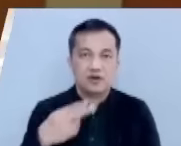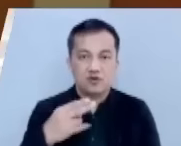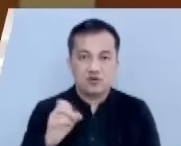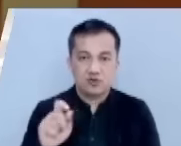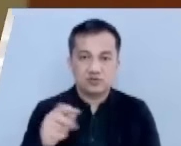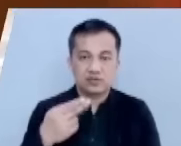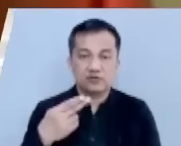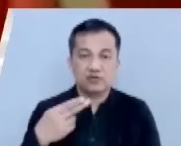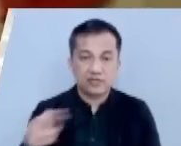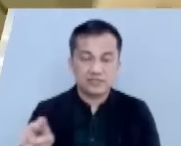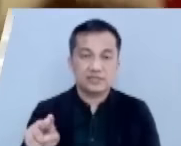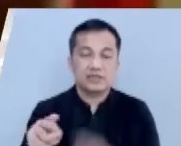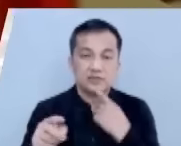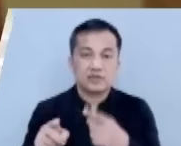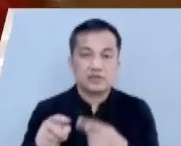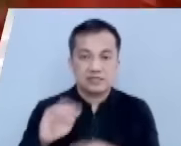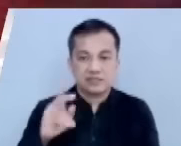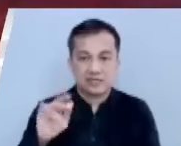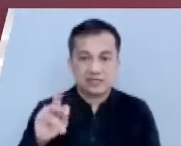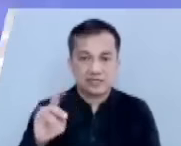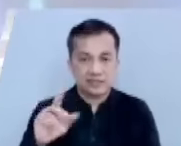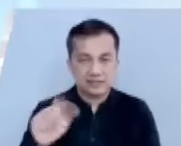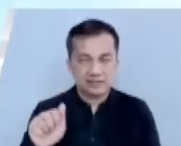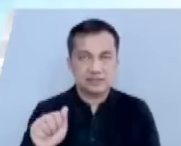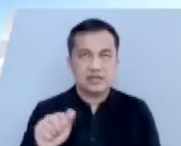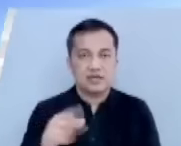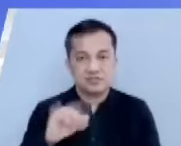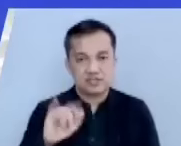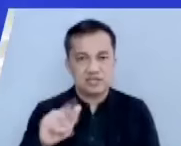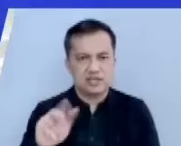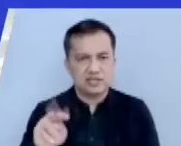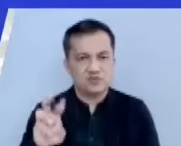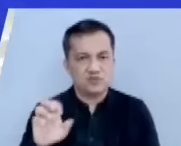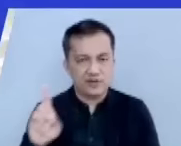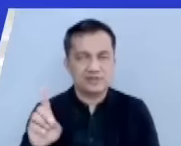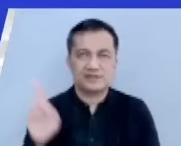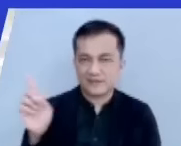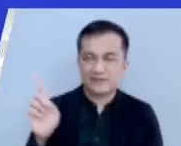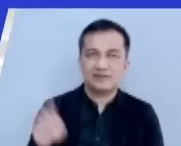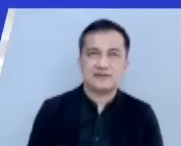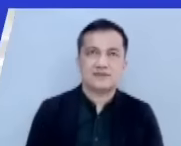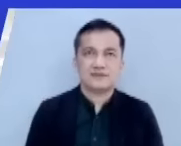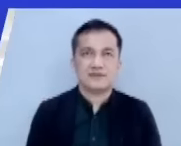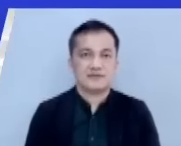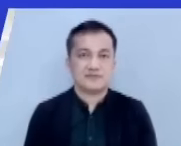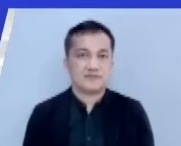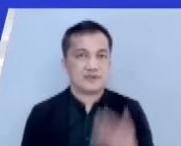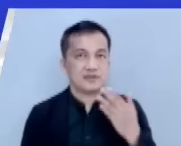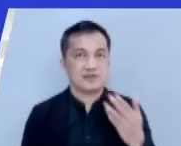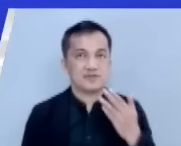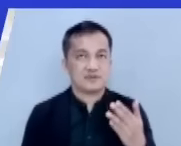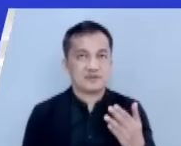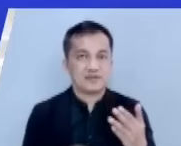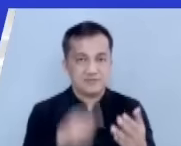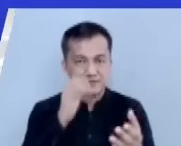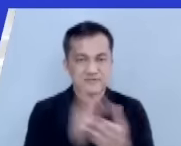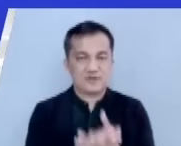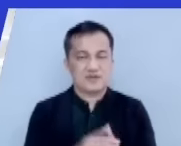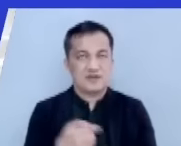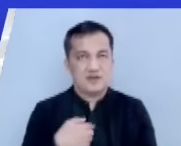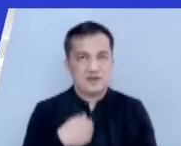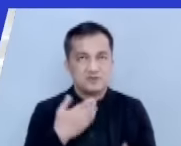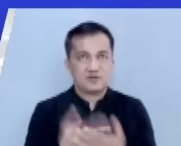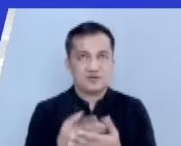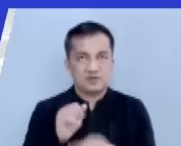May Ilonggo Girl Star Jillian Ward. Maraming salamat po sa inyong paniniwala na ako po ay isang magandang impluensya sa mga kabataan